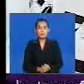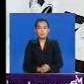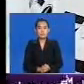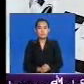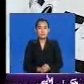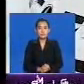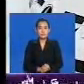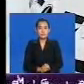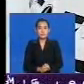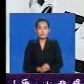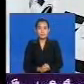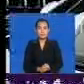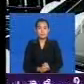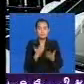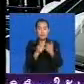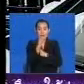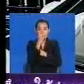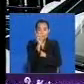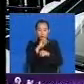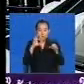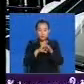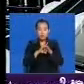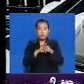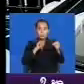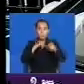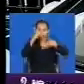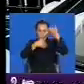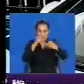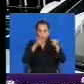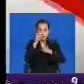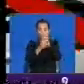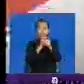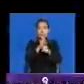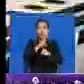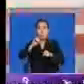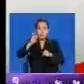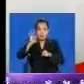และช่วงออโต้บิสเนสไปดูบรรยากาศของงาน Formula Drift Thailand 2009ด้วยกันครับ